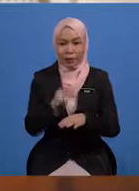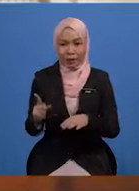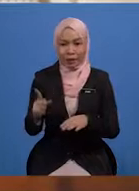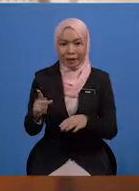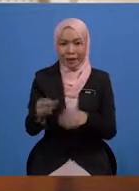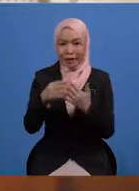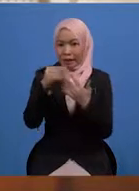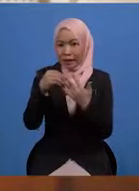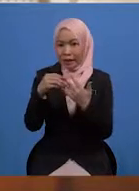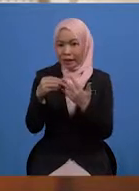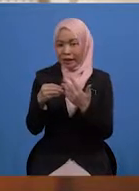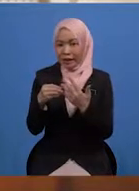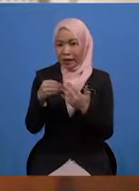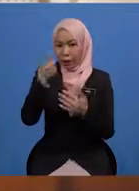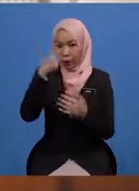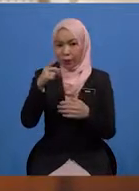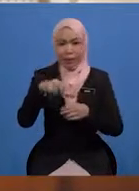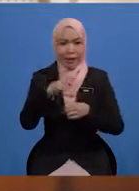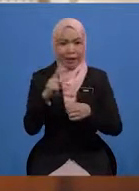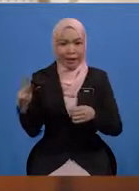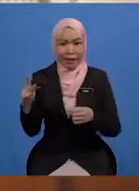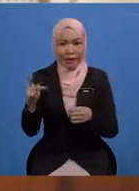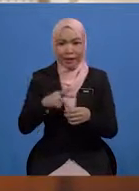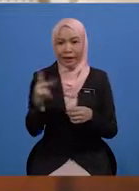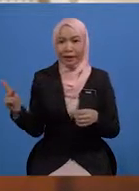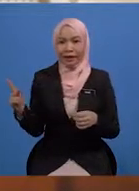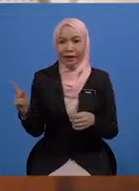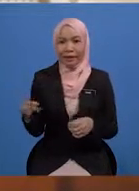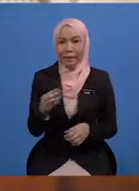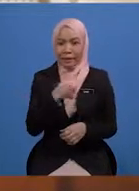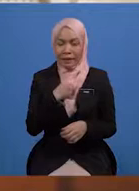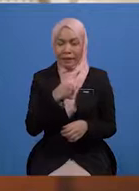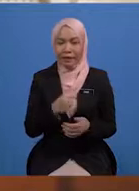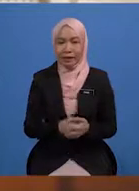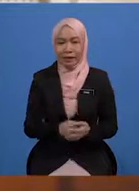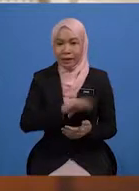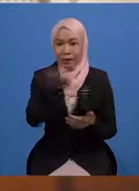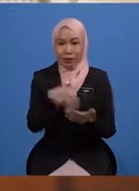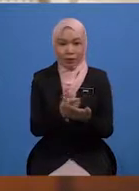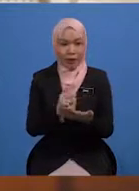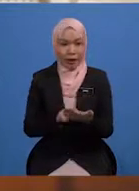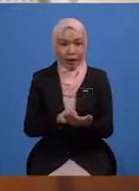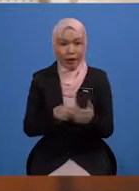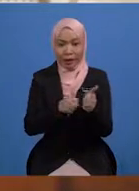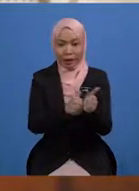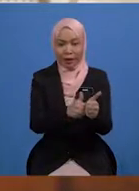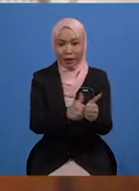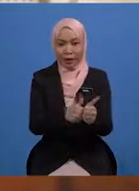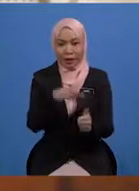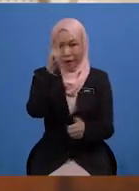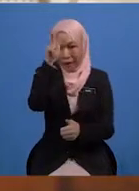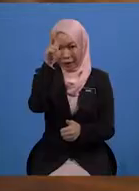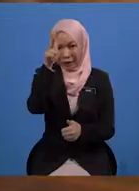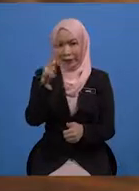beberapa pelukis dalam menghasilkan karya masing-masing. Semua ini terpulang kepada kreativiti